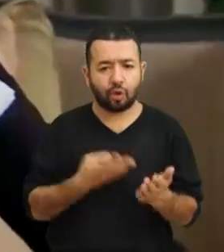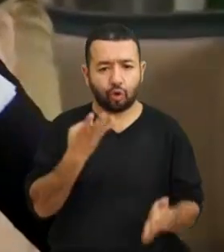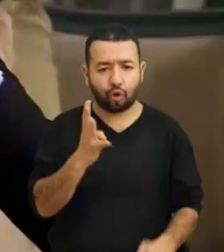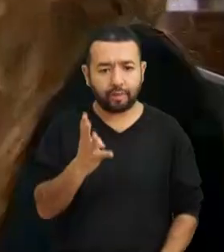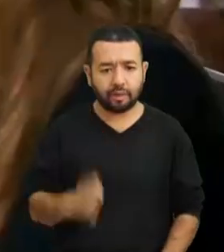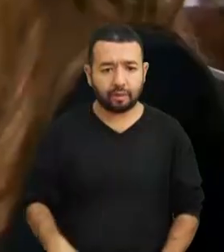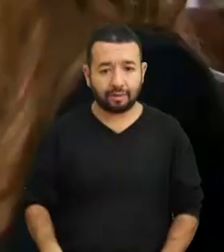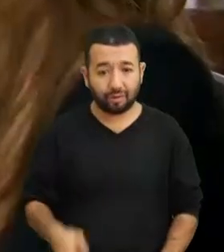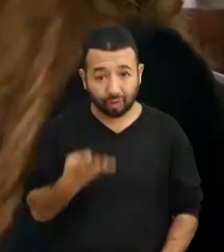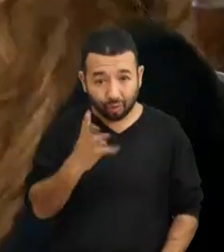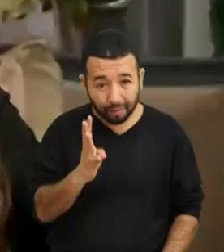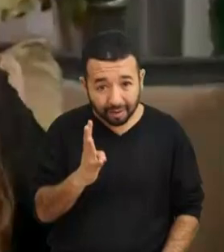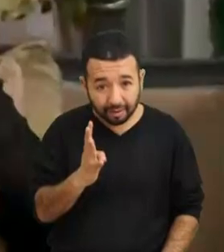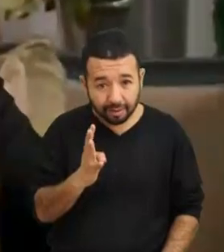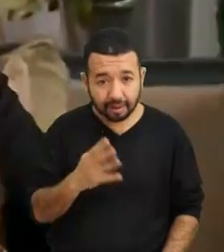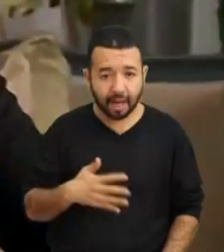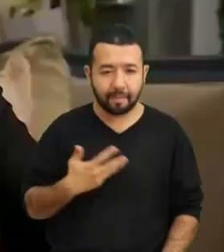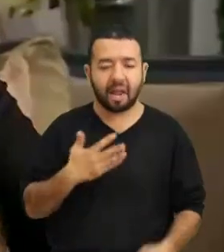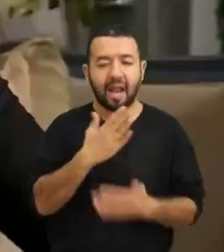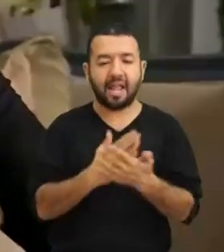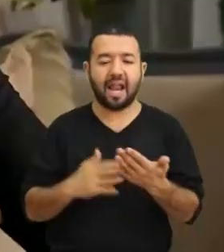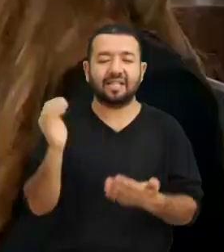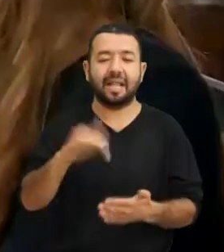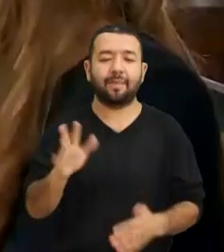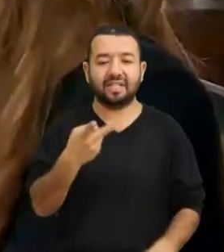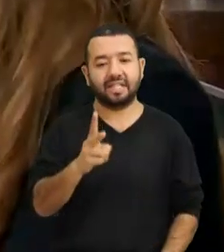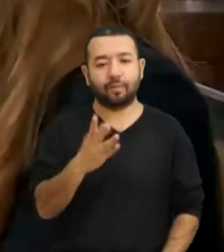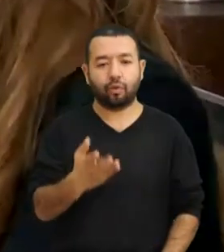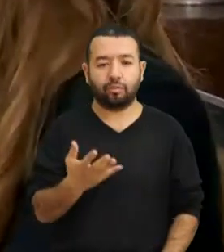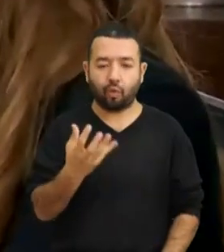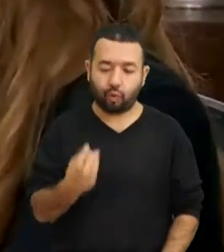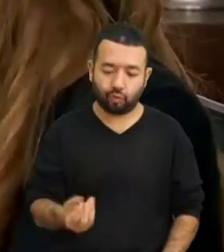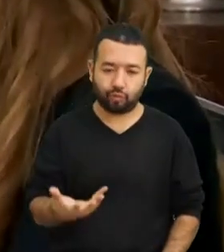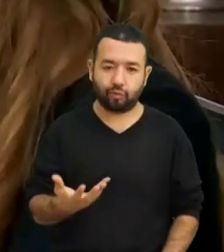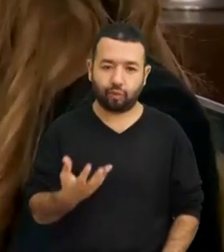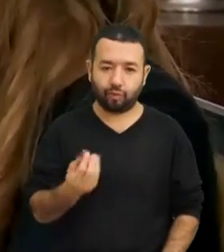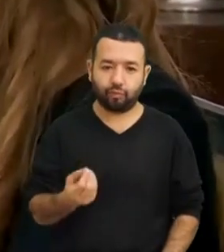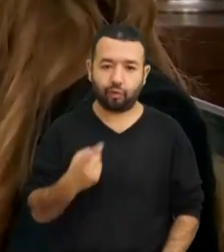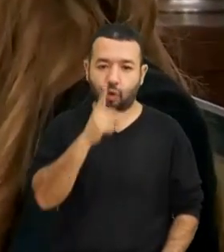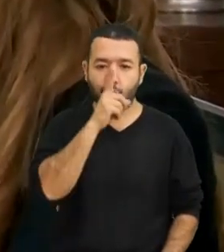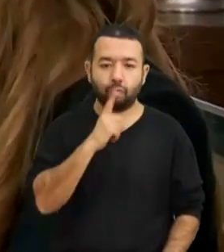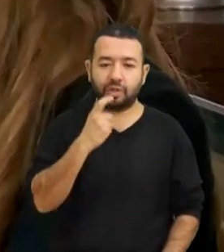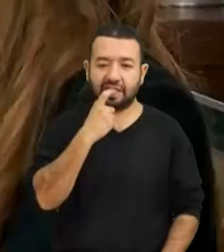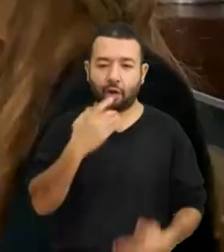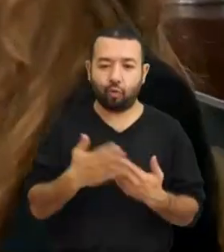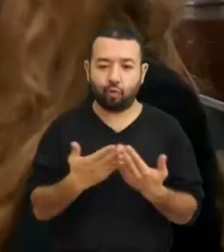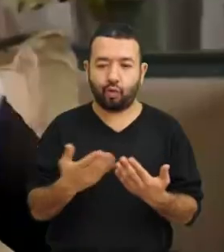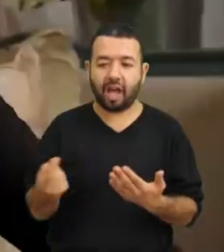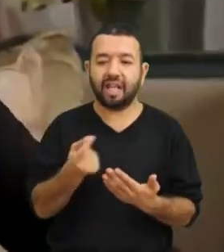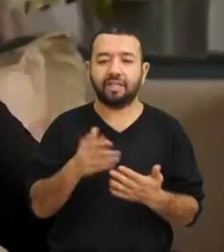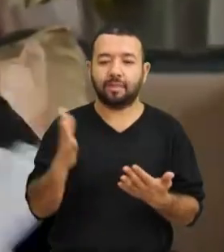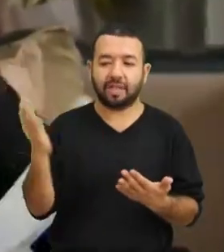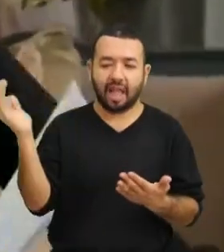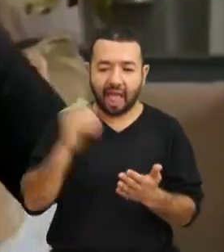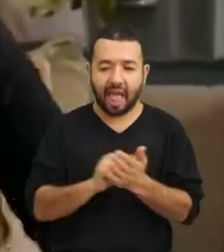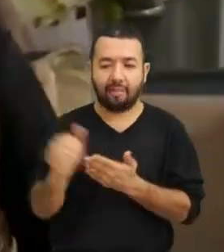4000. Ne? Merak etme yarısı gelmez zaten. Olur mu hayatım ya asrın düğünü kaçırırlar mı? Allah aşkına sen